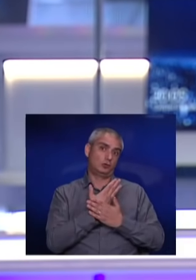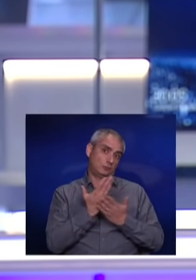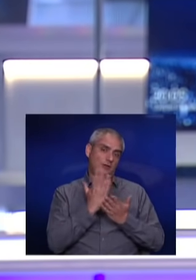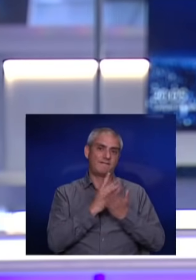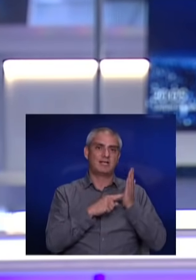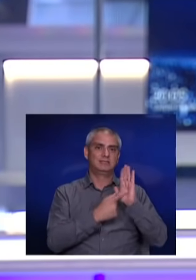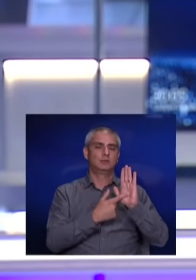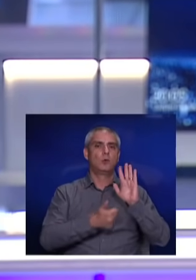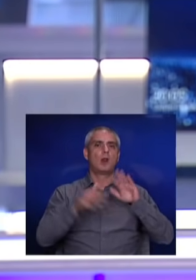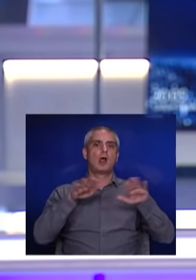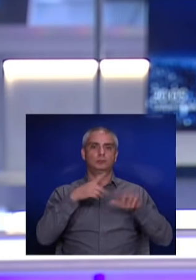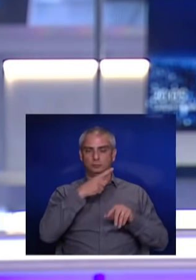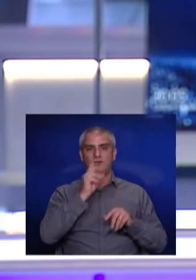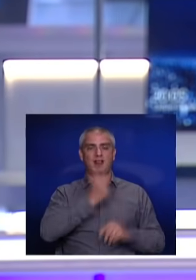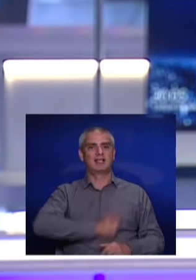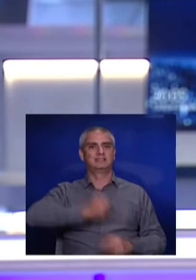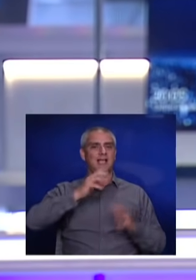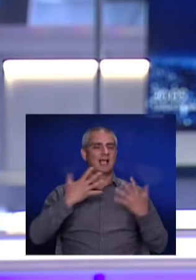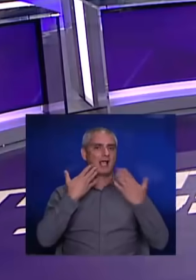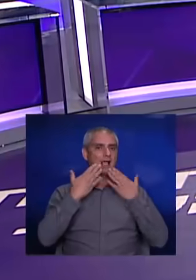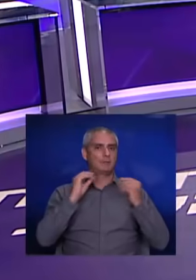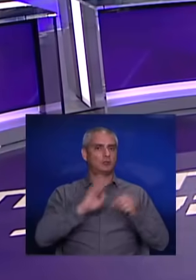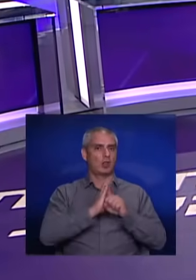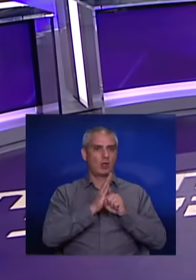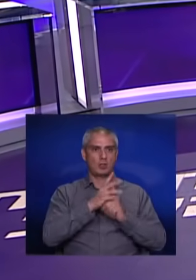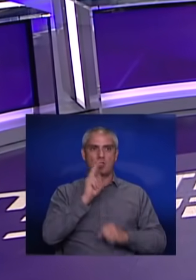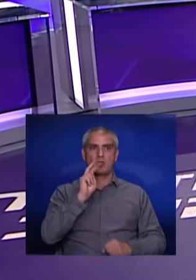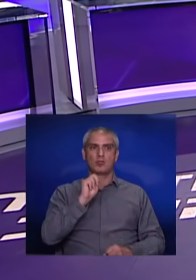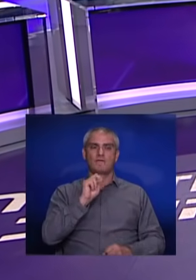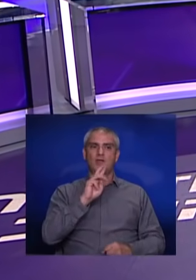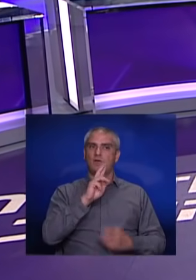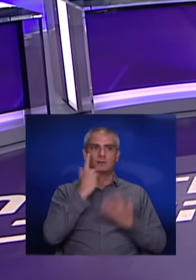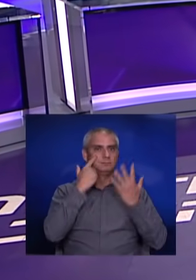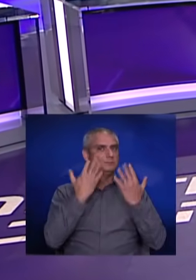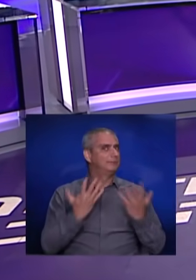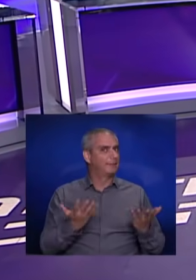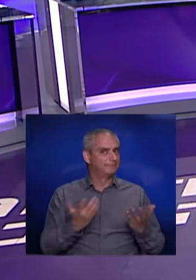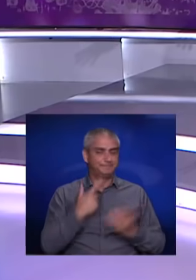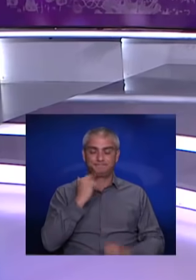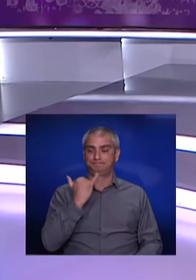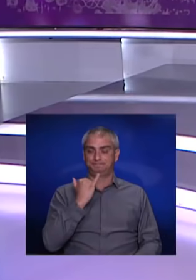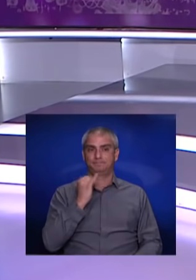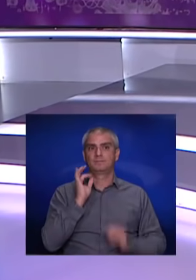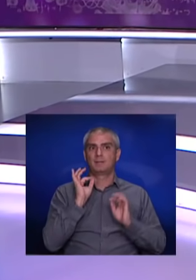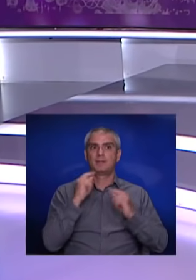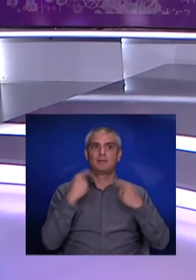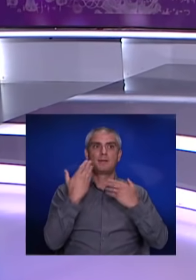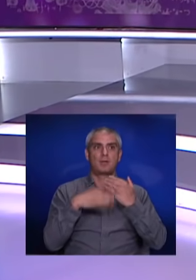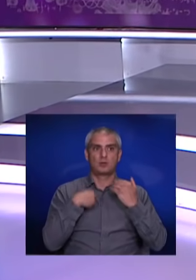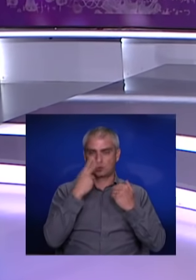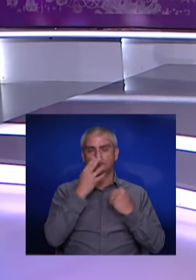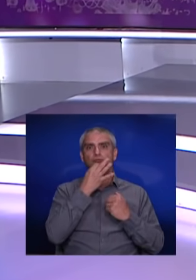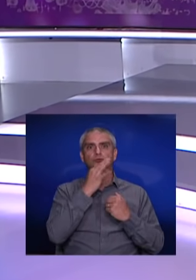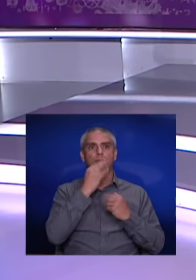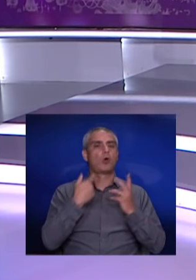הערב לראש הממשלה ולשרי קבינט הקורונה. נוב ראובני, מה אומרים המספרים? כן, מיכל, אז באמת בימים האחרונים אנחנו רואים שיפור